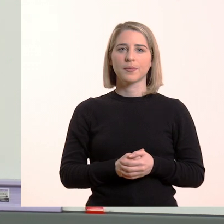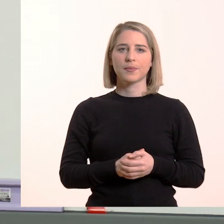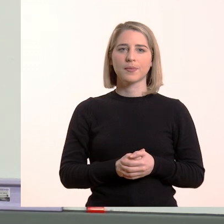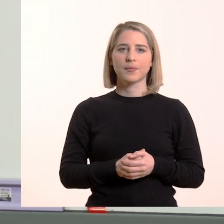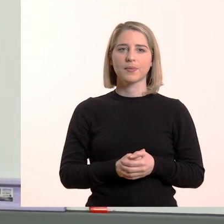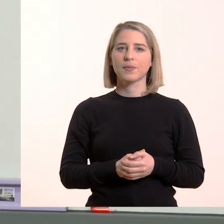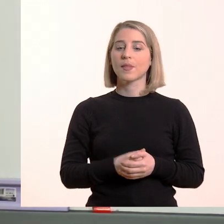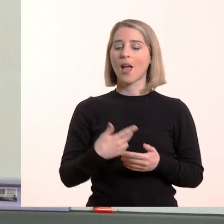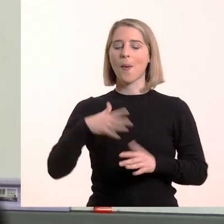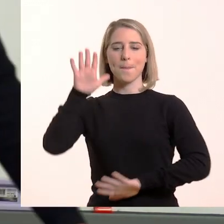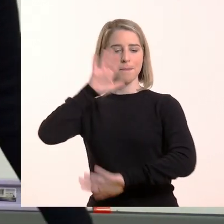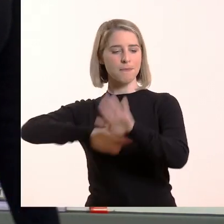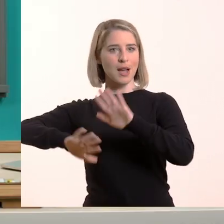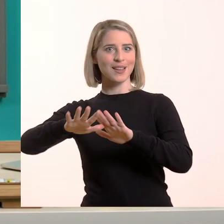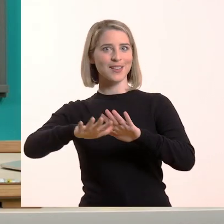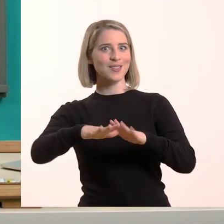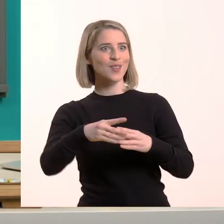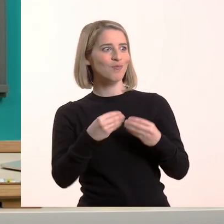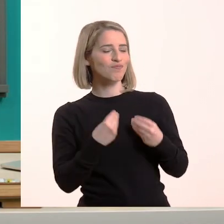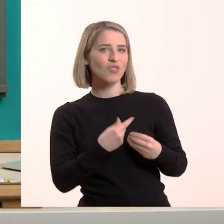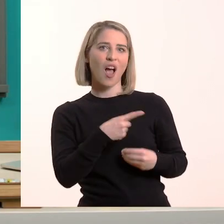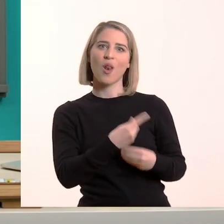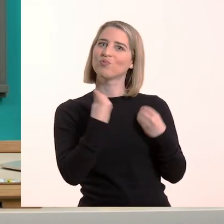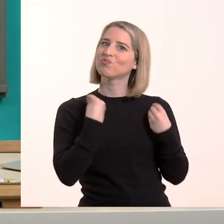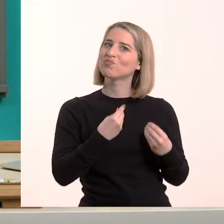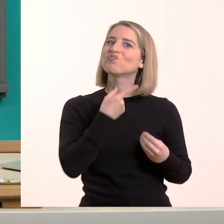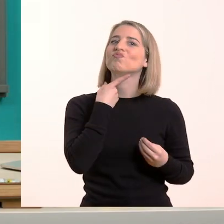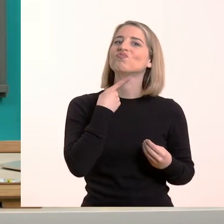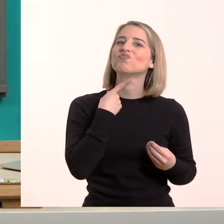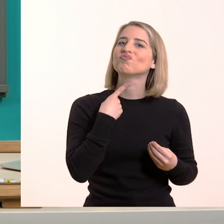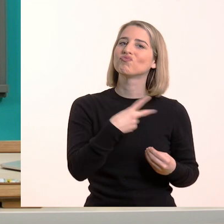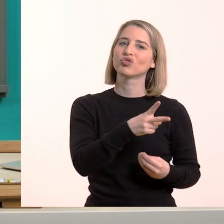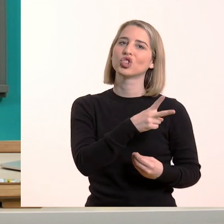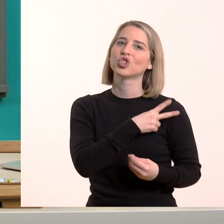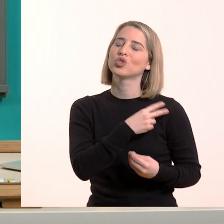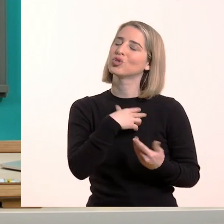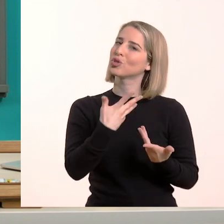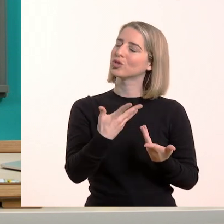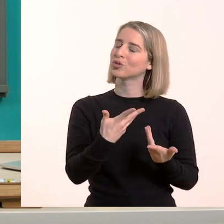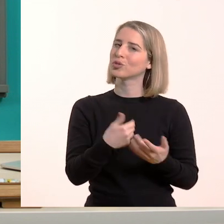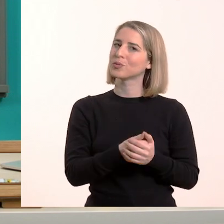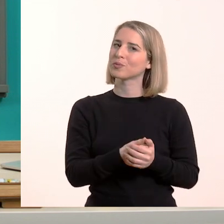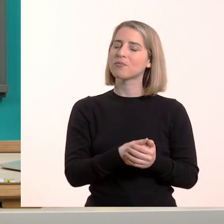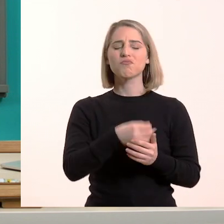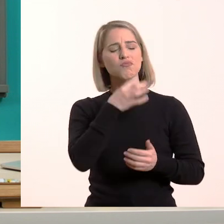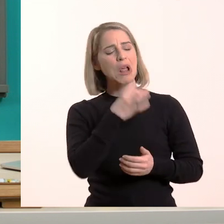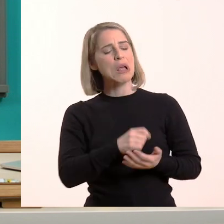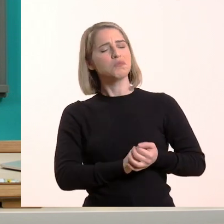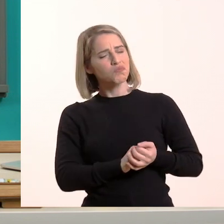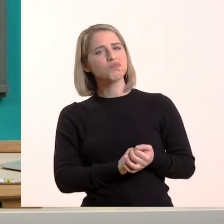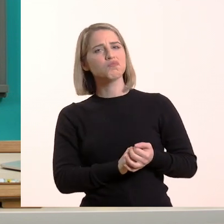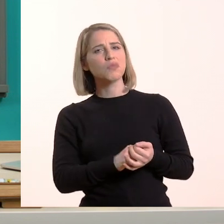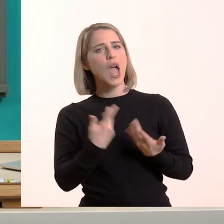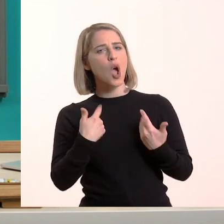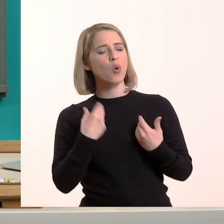Επειδή η μάγισσά μας τον συμπαθούσε αυτόν τον Σεΐχη, καλός, σωστός στους υπηκόους του, του λέει, θα σου